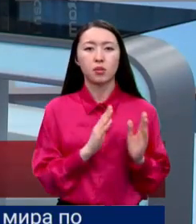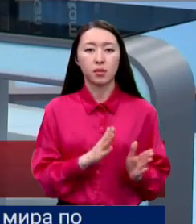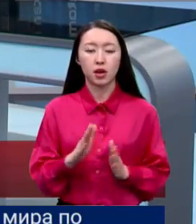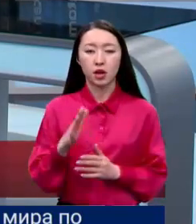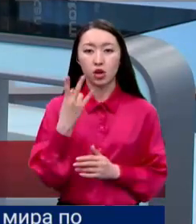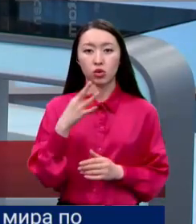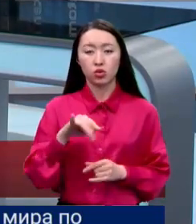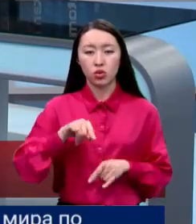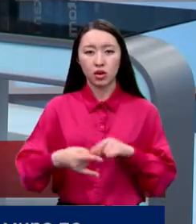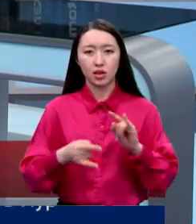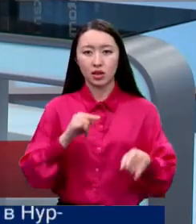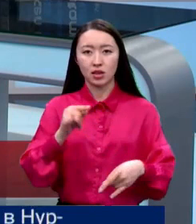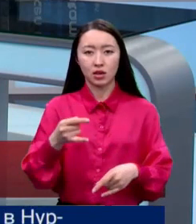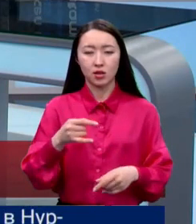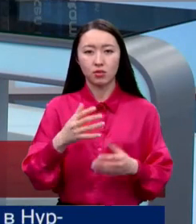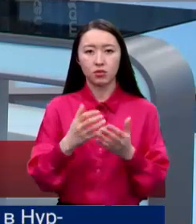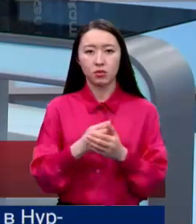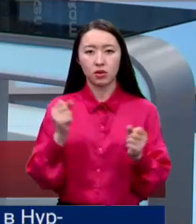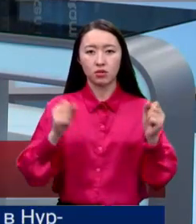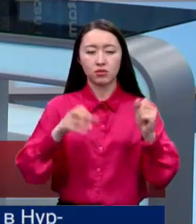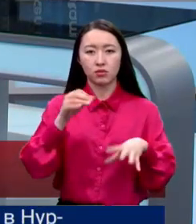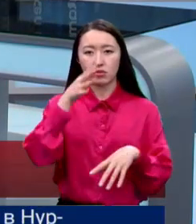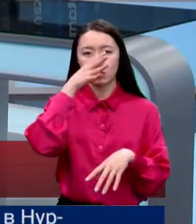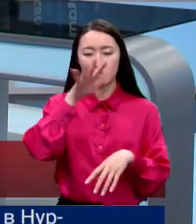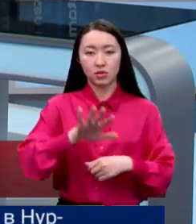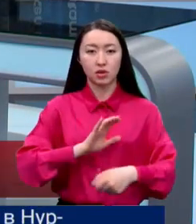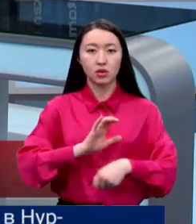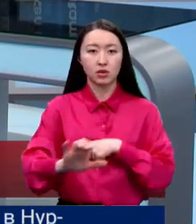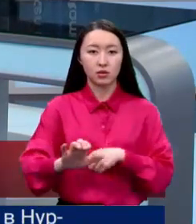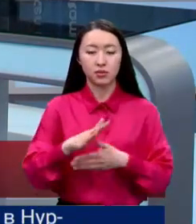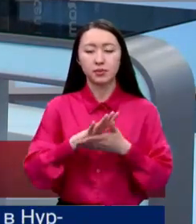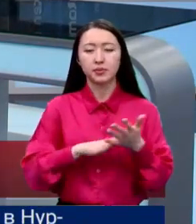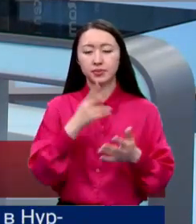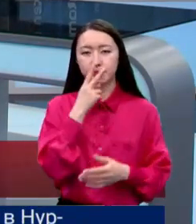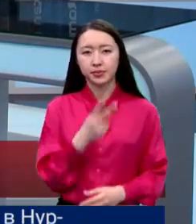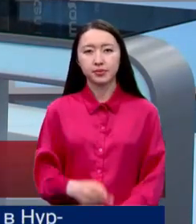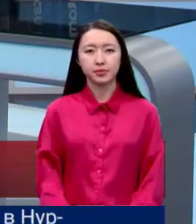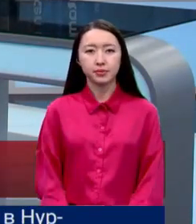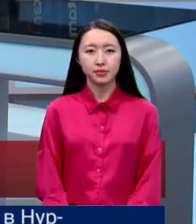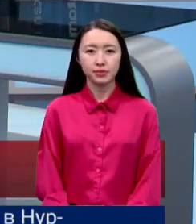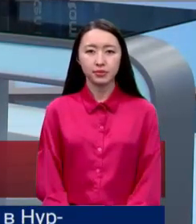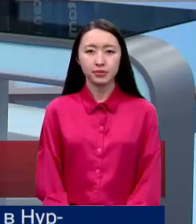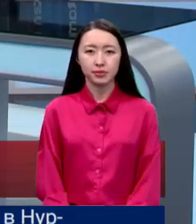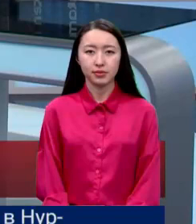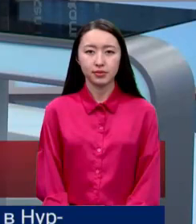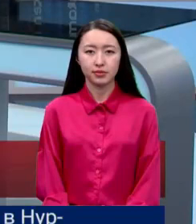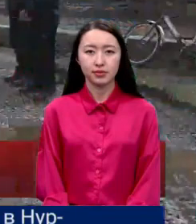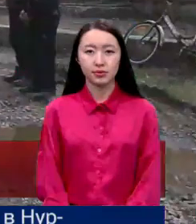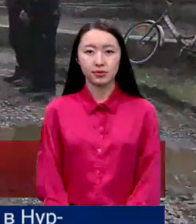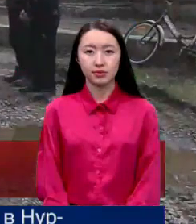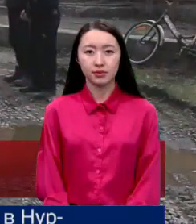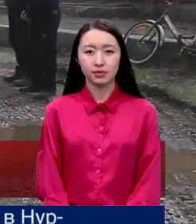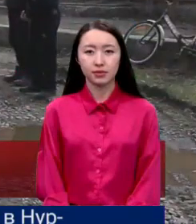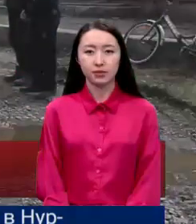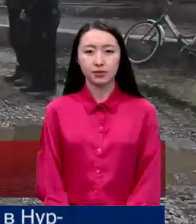но ямы просто забросали смесью сомнительного качества. Дмитрий Крюкович поделился подробностями.